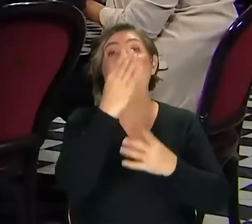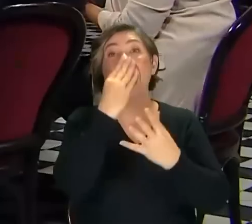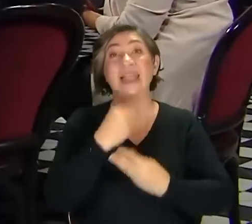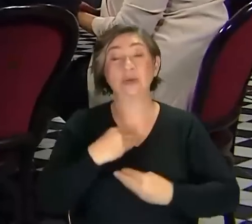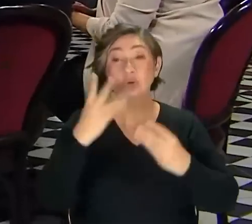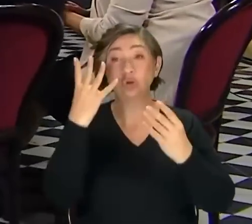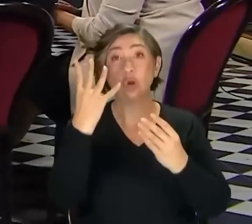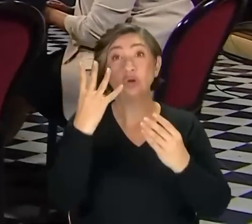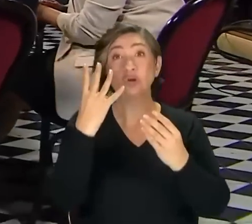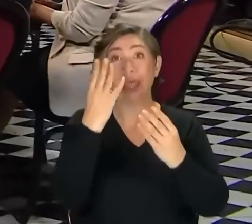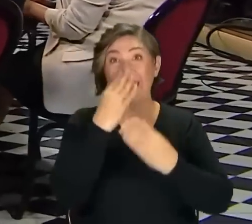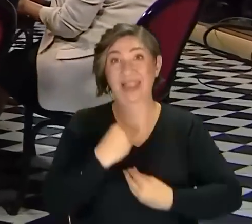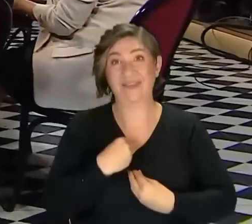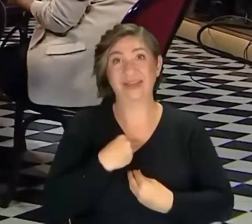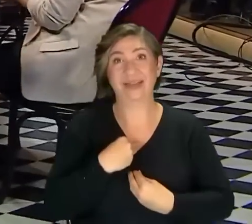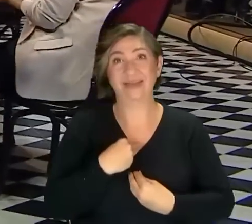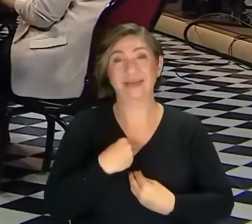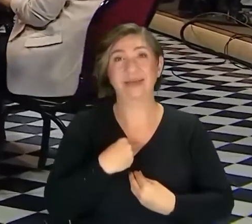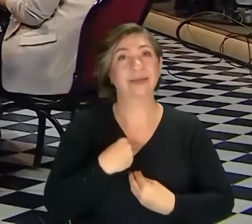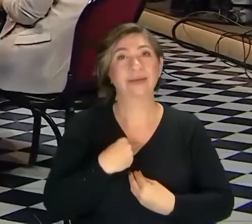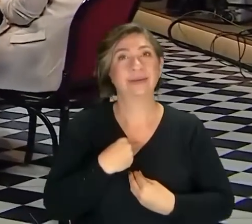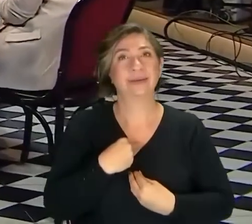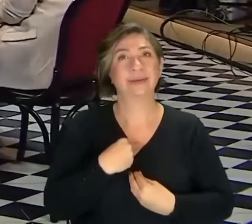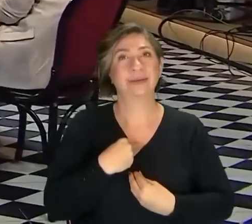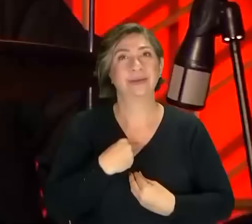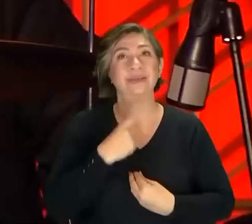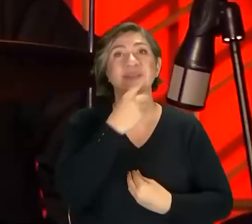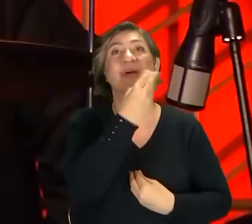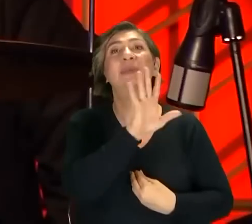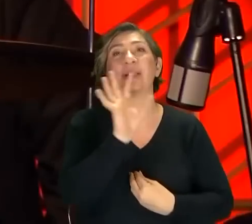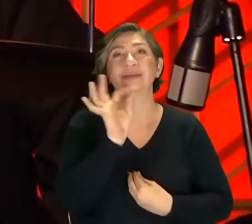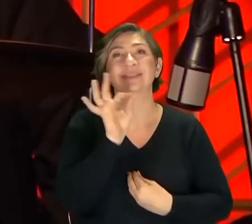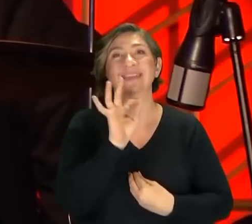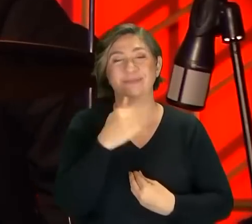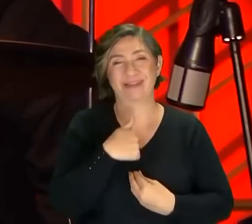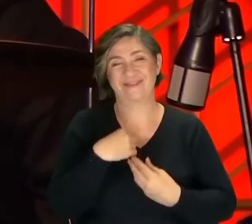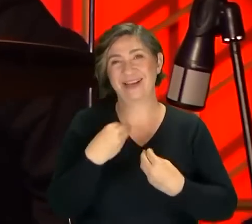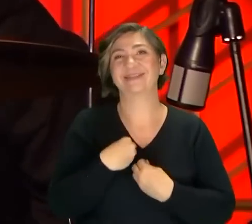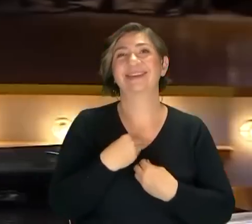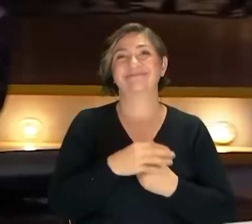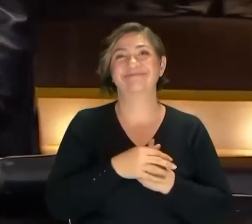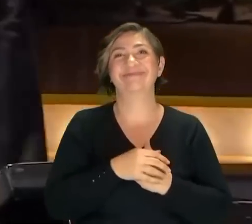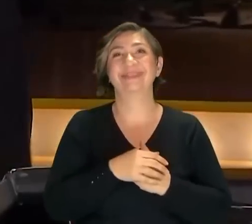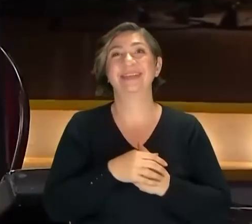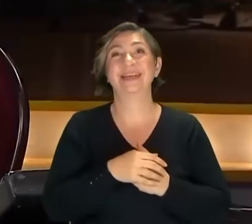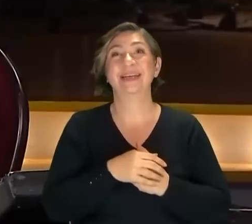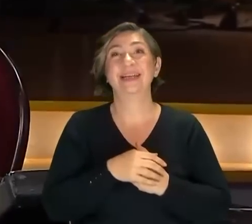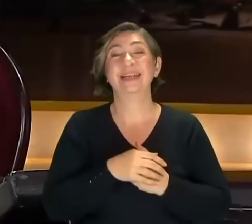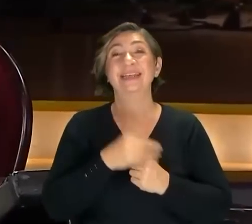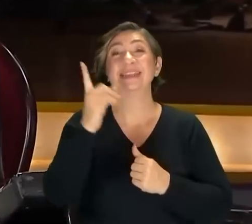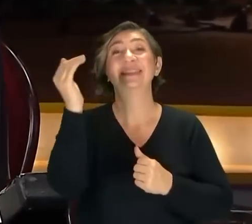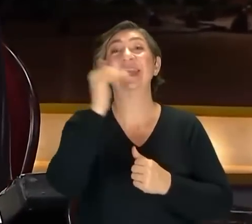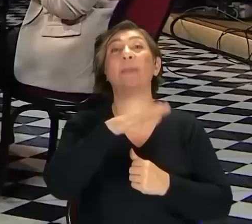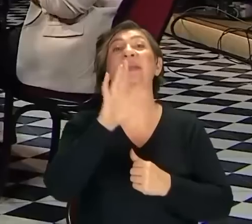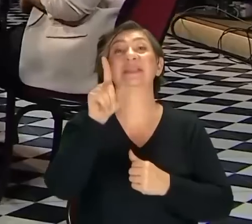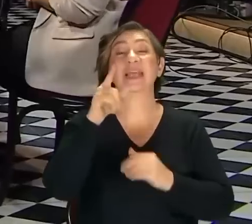hediye 4 tane şey verdiler. Ne o? Size vermediler. Tabii ben bana verdiler. siz